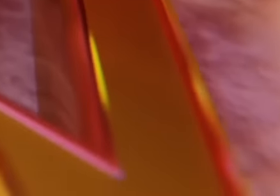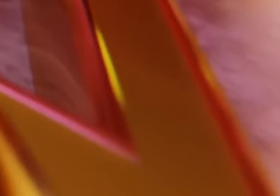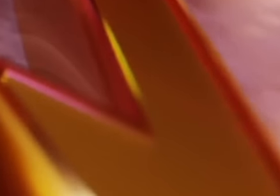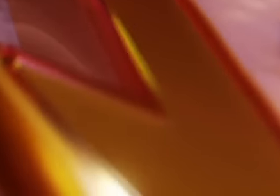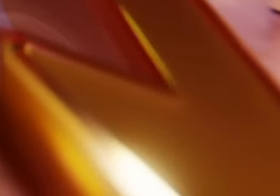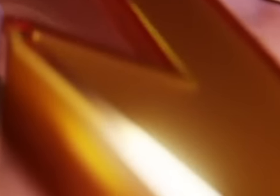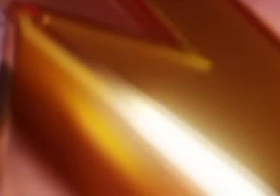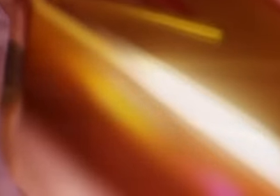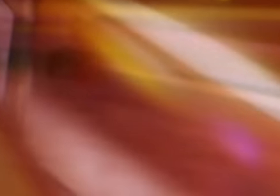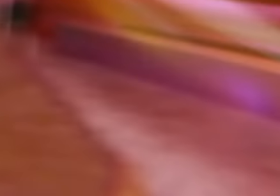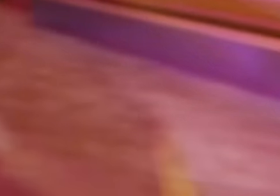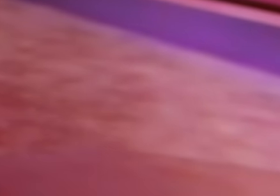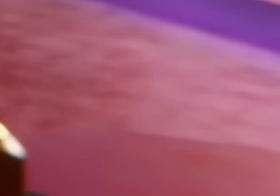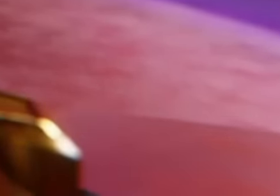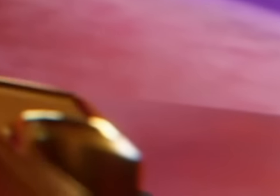yaabbalamin